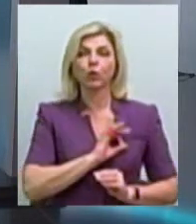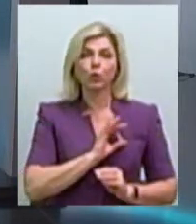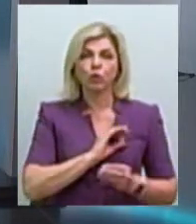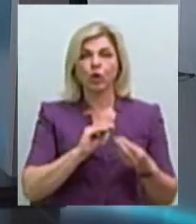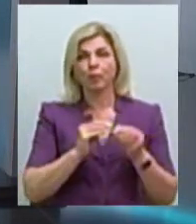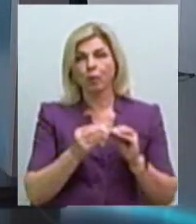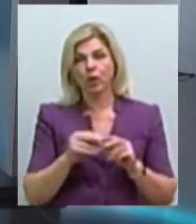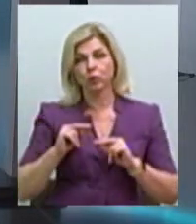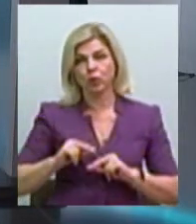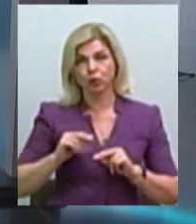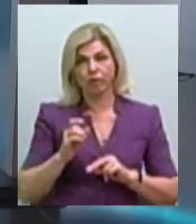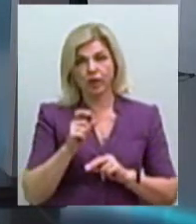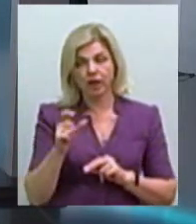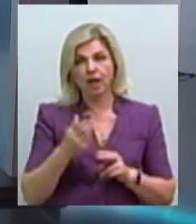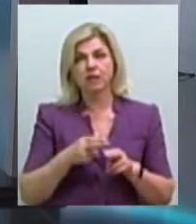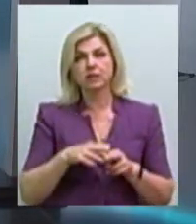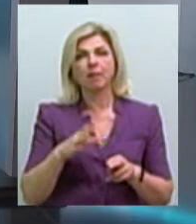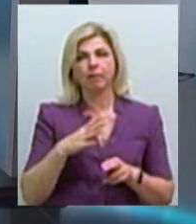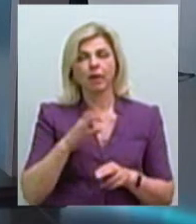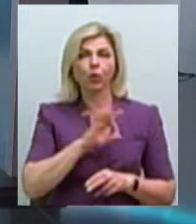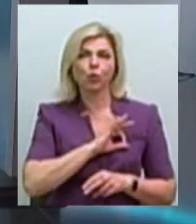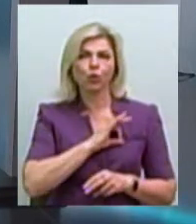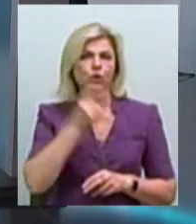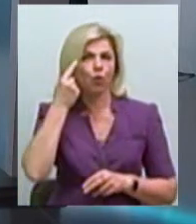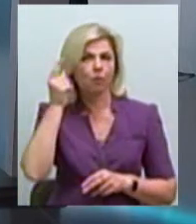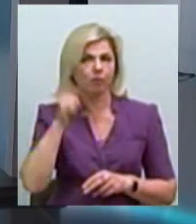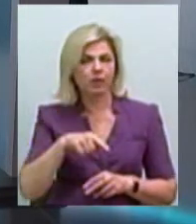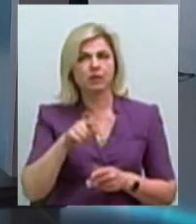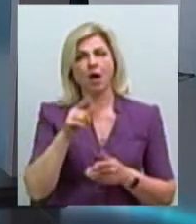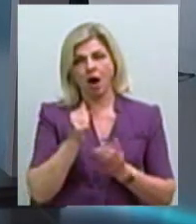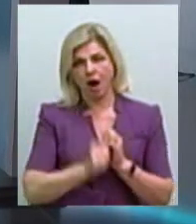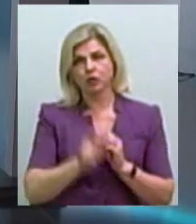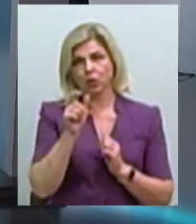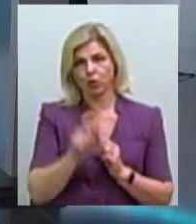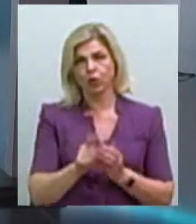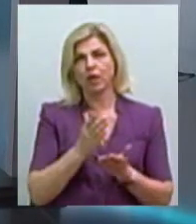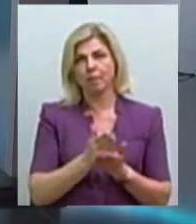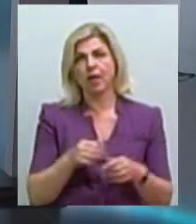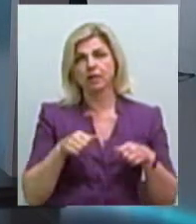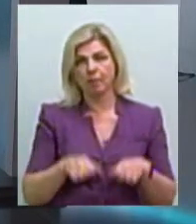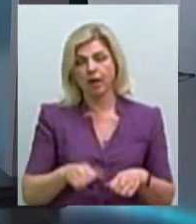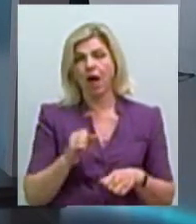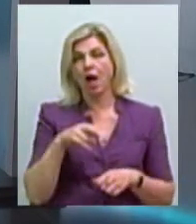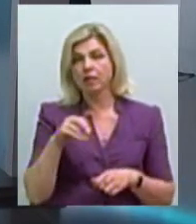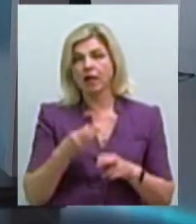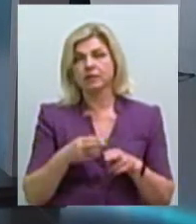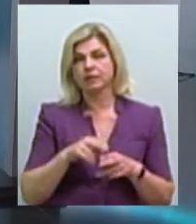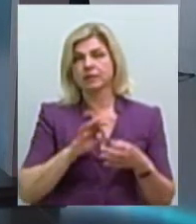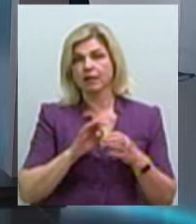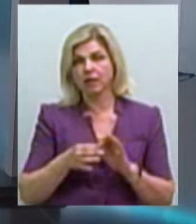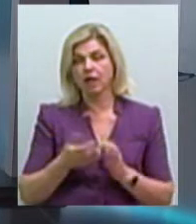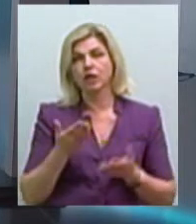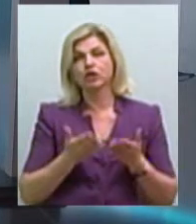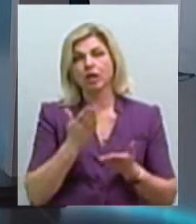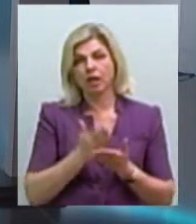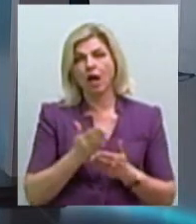проблем трудових, це бути більш юридично обізнаним. Так. Кожна людина має на це право, але це складно. А чи існує профілактика